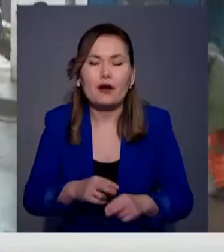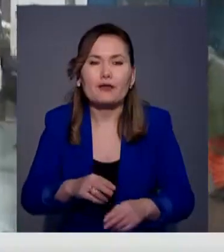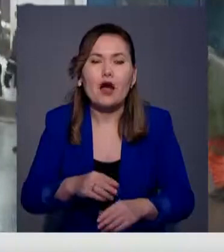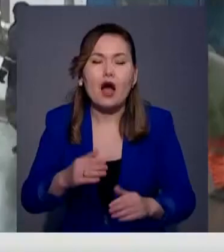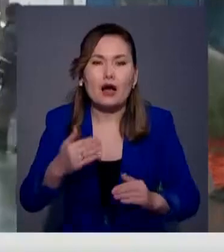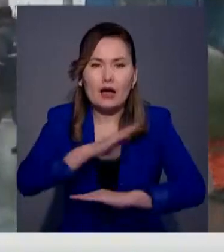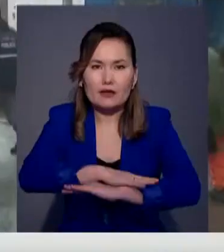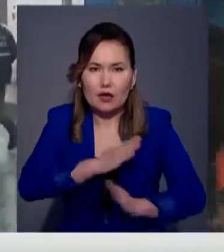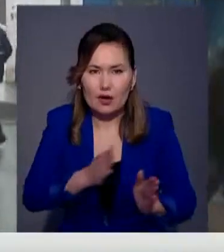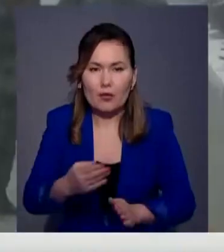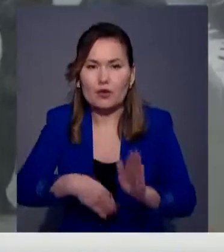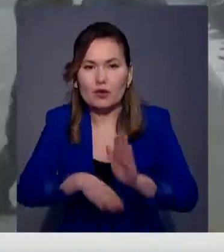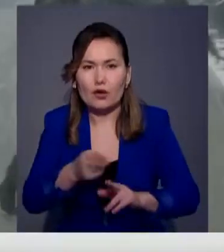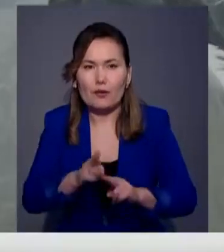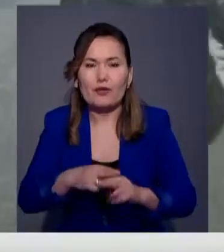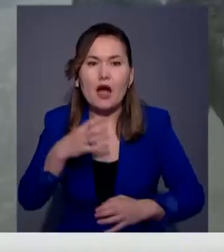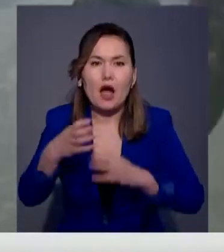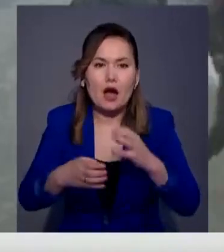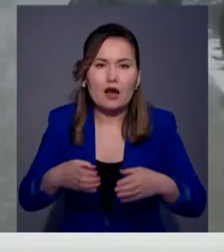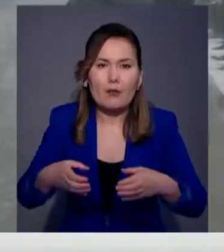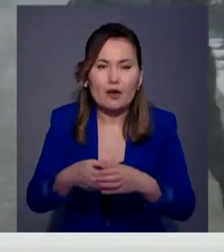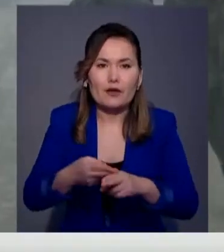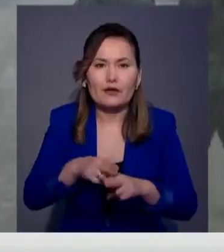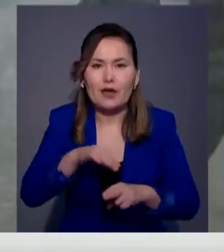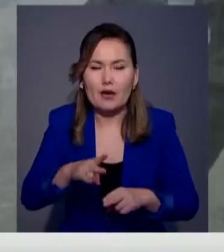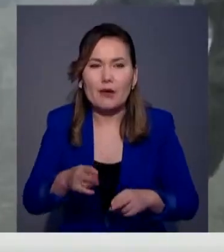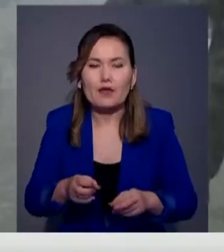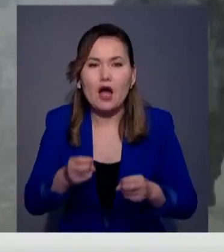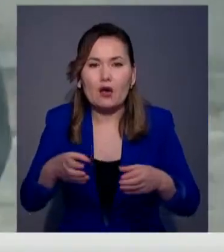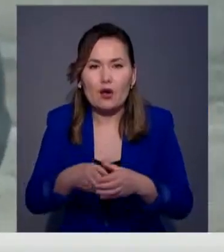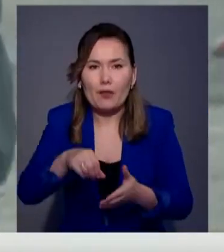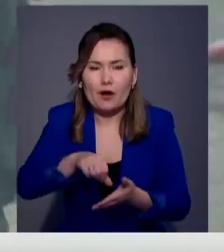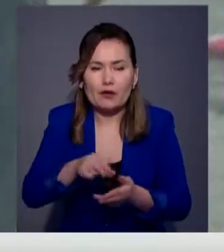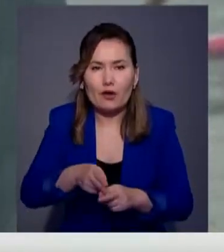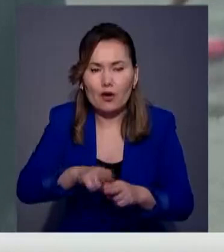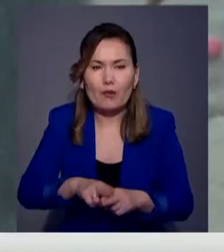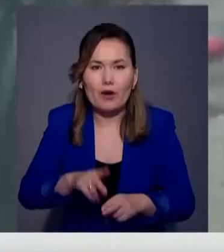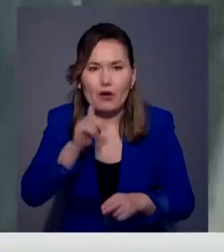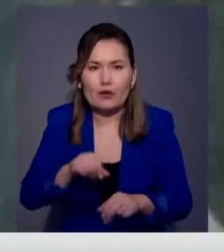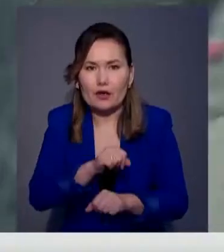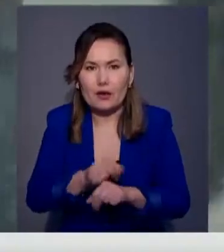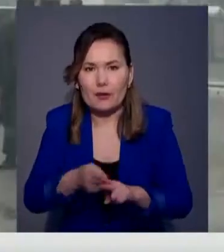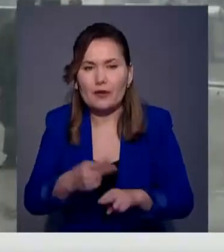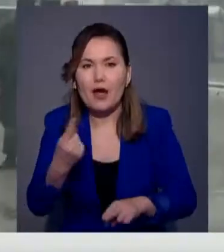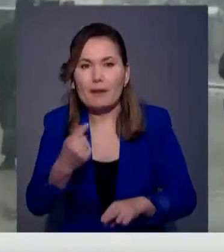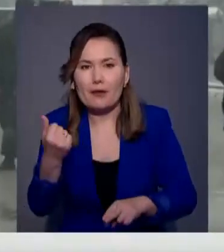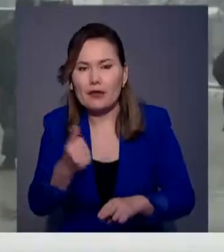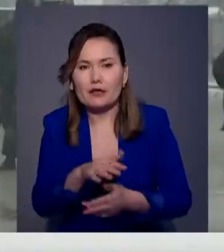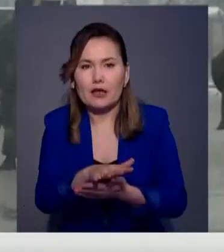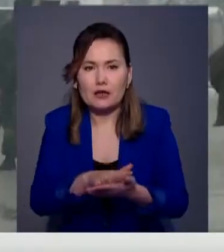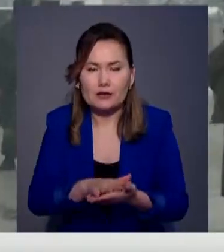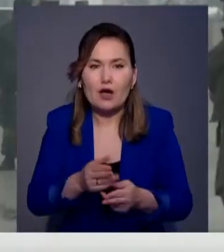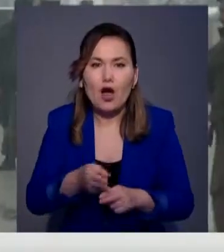енді. Оған жергілікті билік халықаралық коалиция мен Талибан қозғалысының өкілдері қол жеткізген. Тетті тәртіп бір